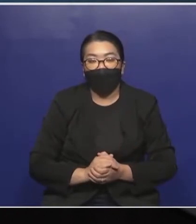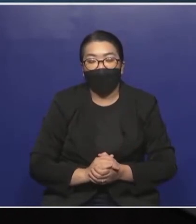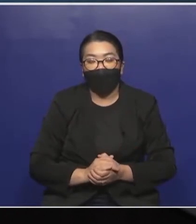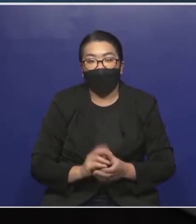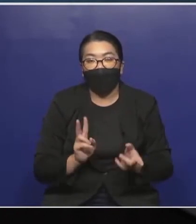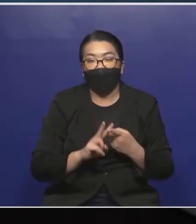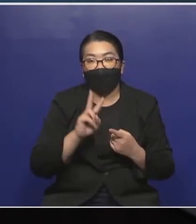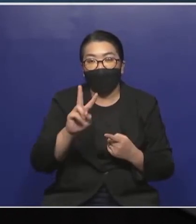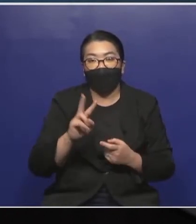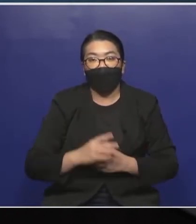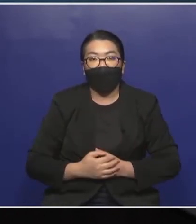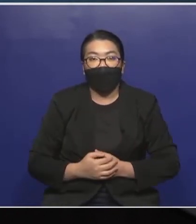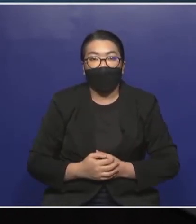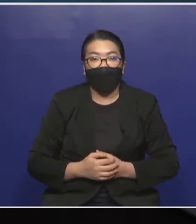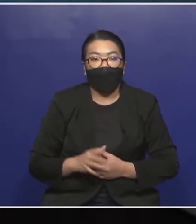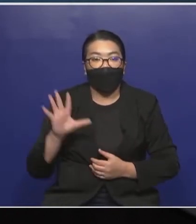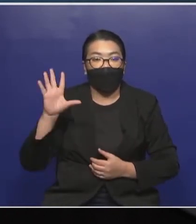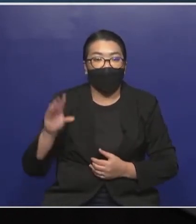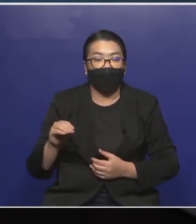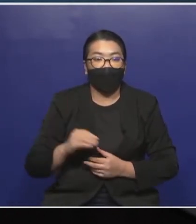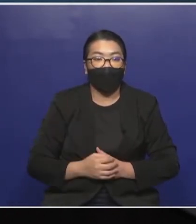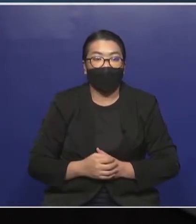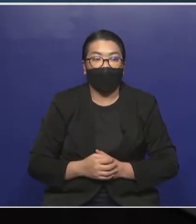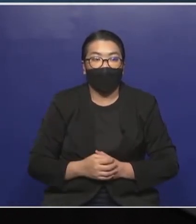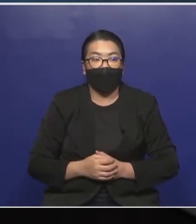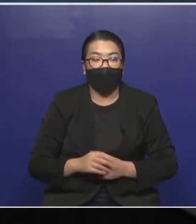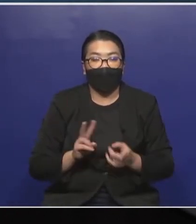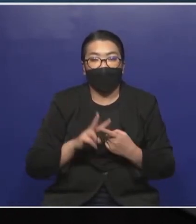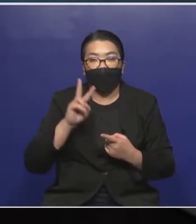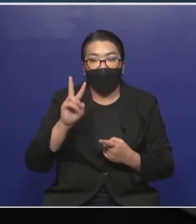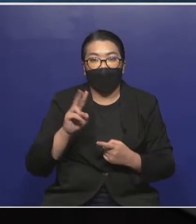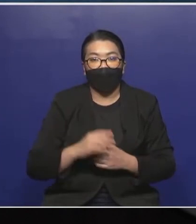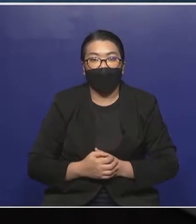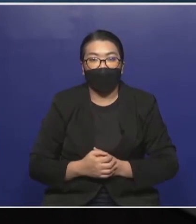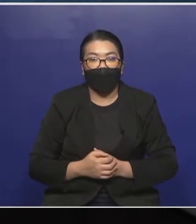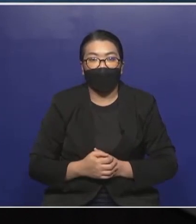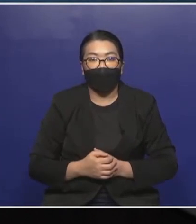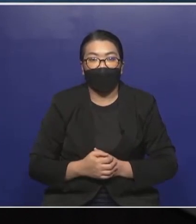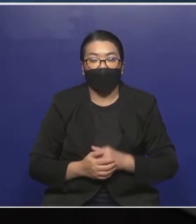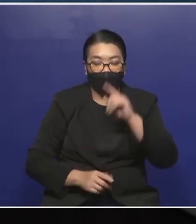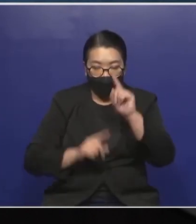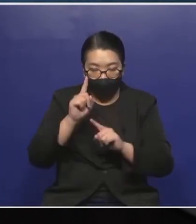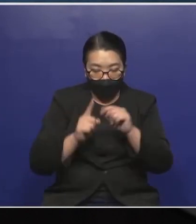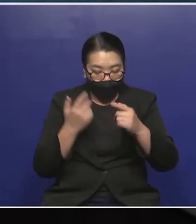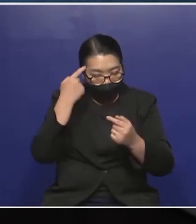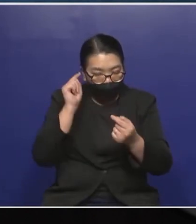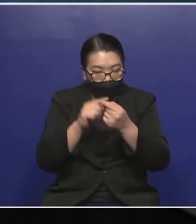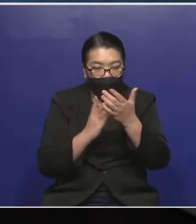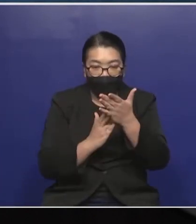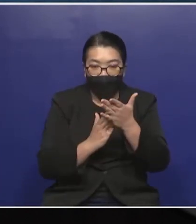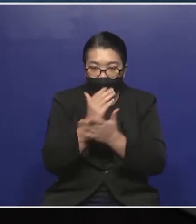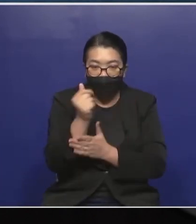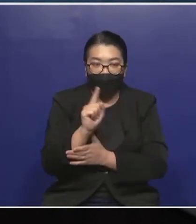เรองท 2 ครับ ปดสไดไดเลยครับตัวชีวัความสำเร็จหรอว KPIท่านรู้ไครัวตัวชีวัดความสำเรจ